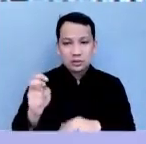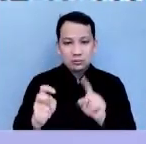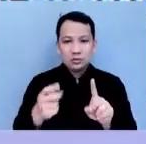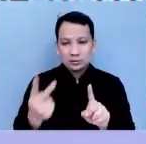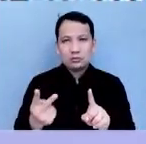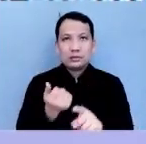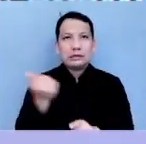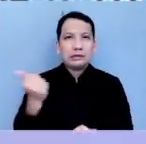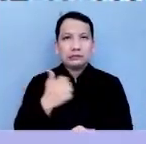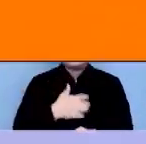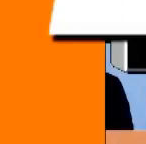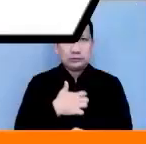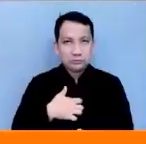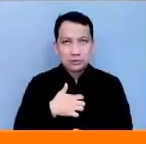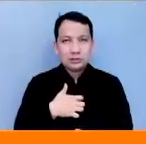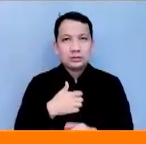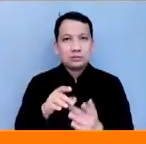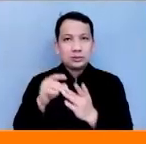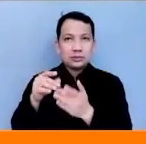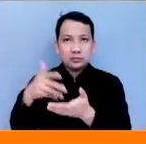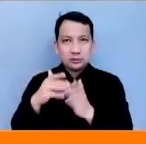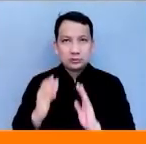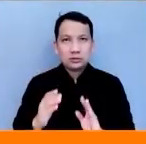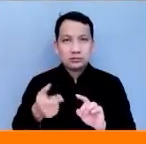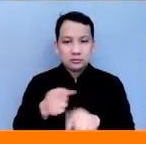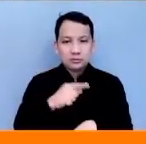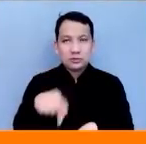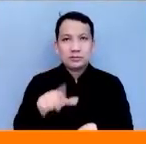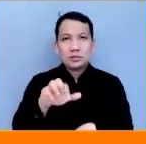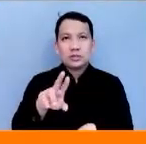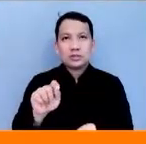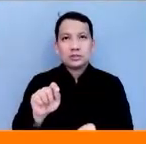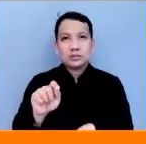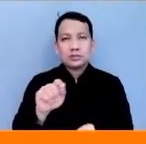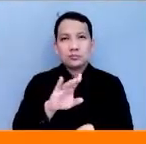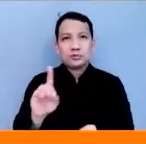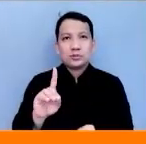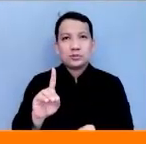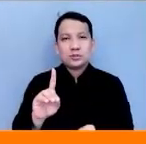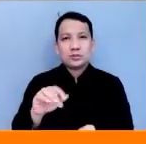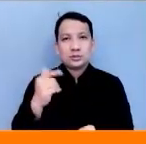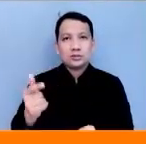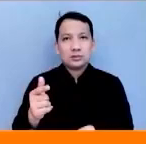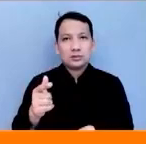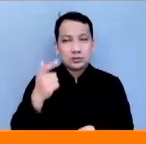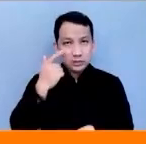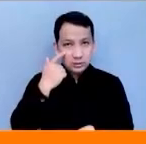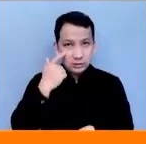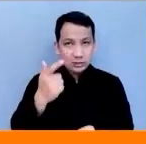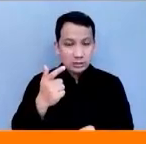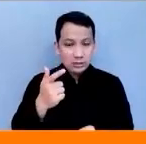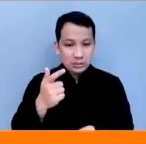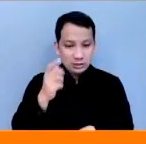na ang mga estudyante. Live mula sa LRT Buendia Station, nasa frontline ang balitang yan, si Gerard de la Peña. Gerard,